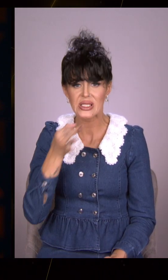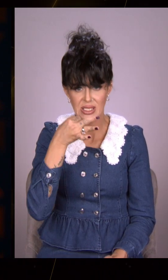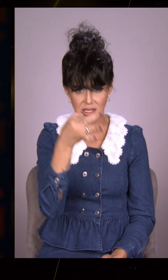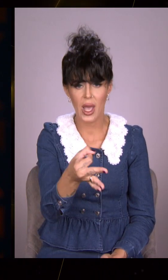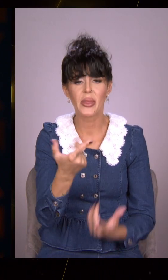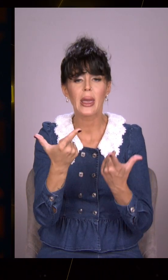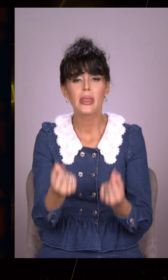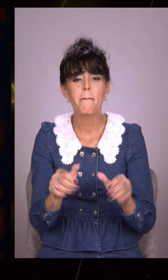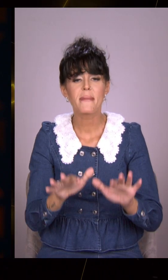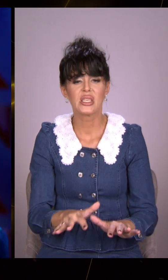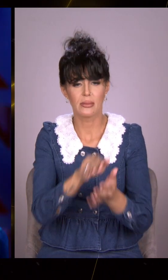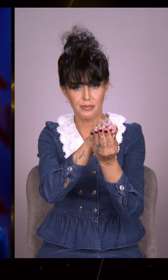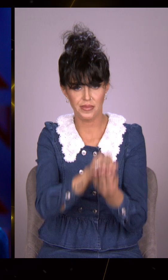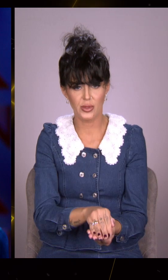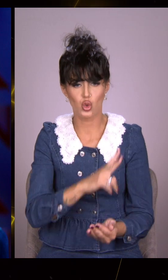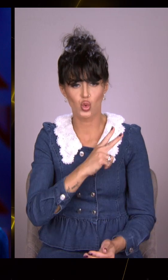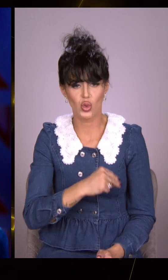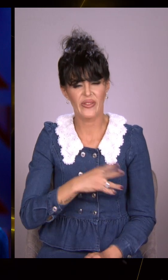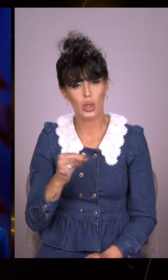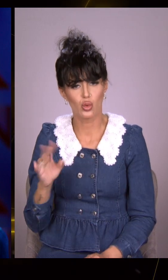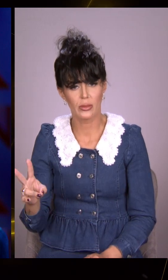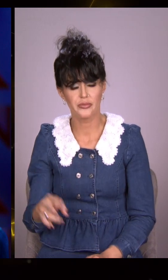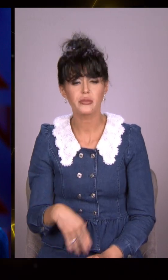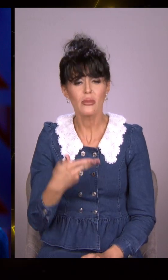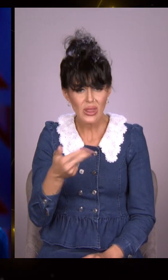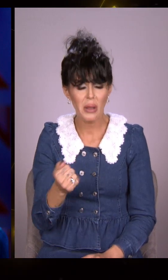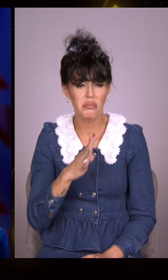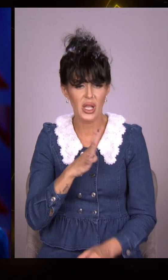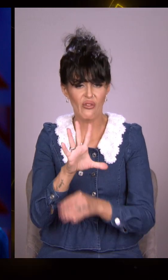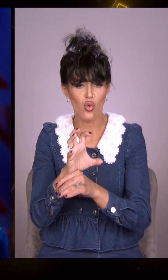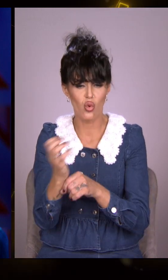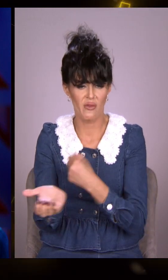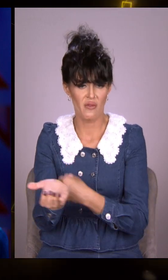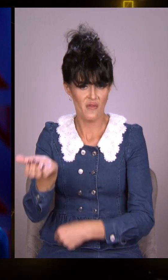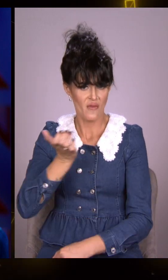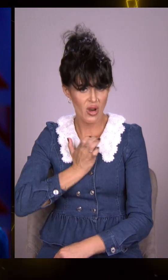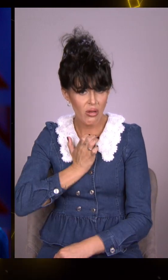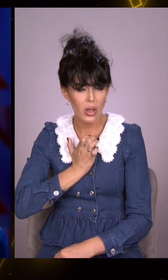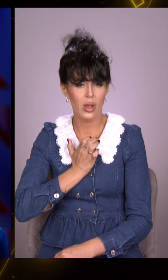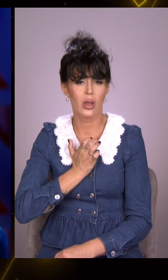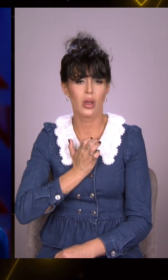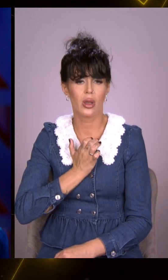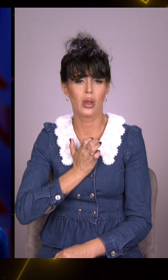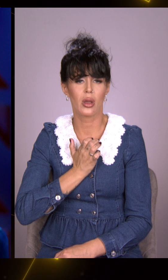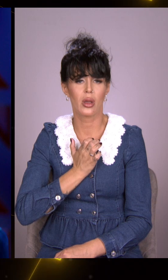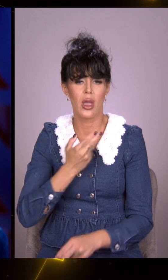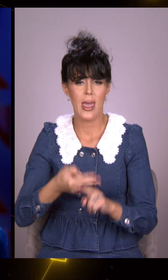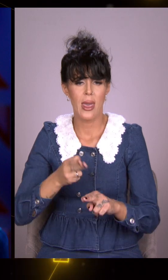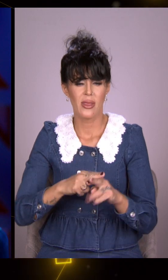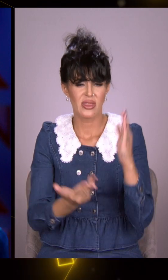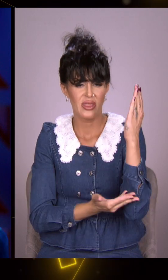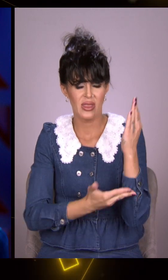Мені вислали фото. І там вже були і хрестиці,